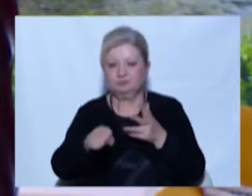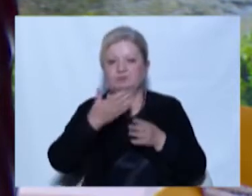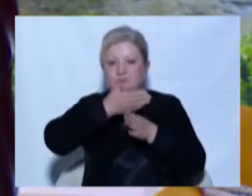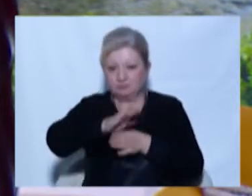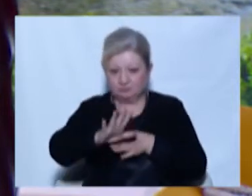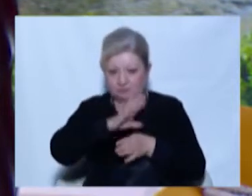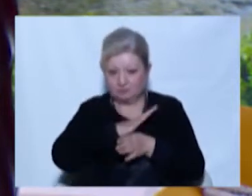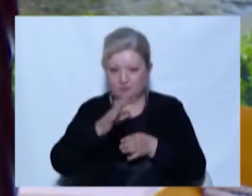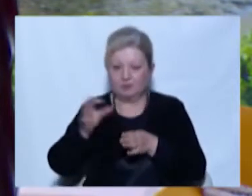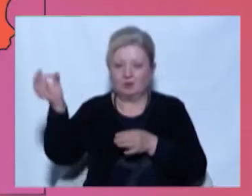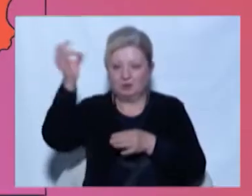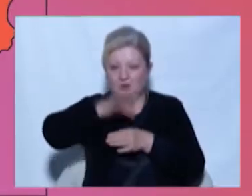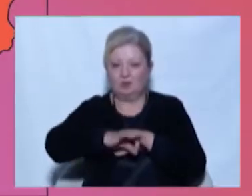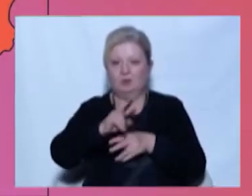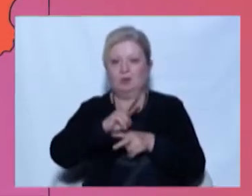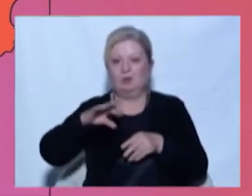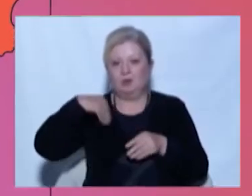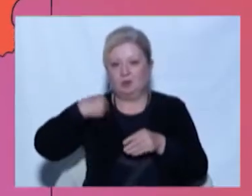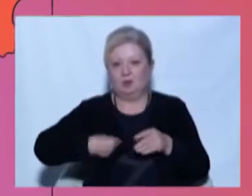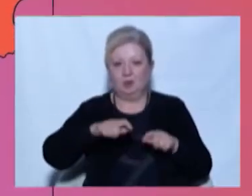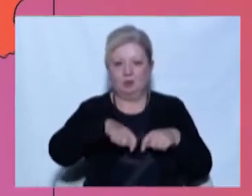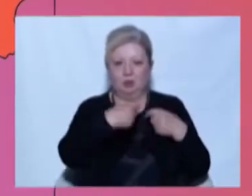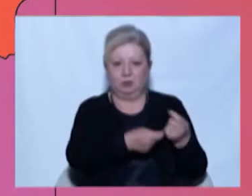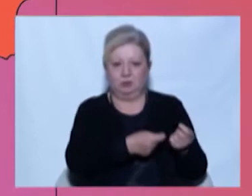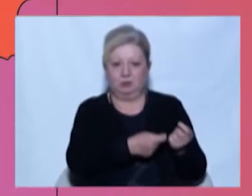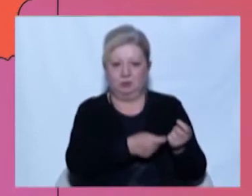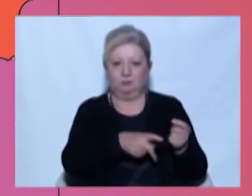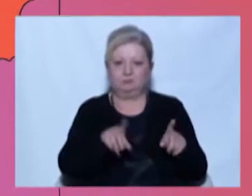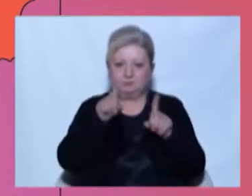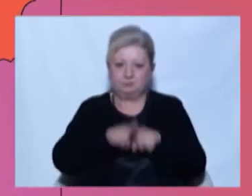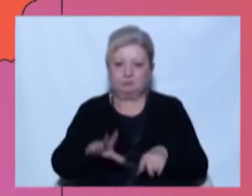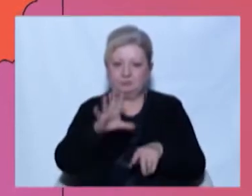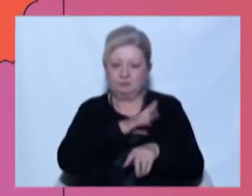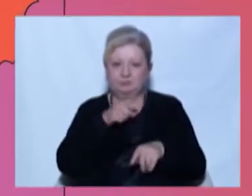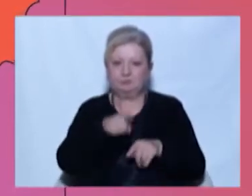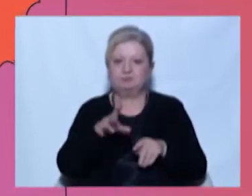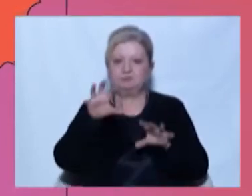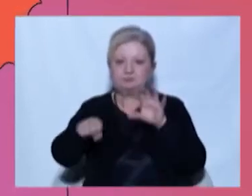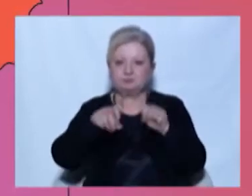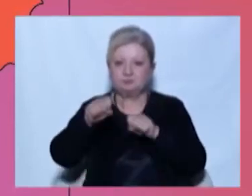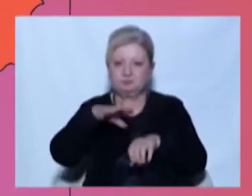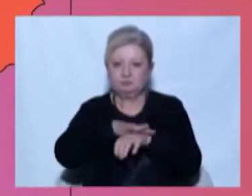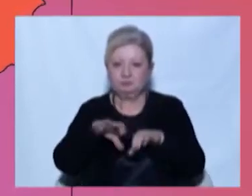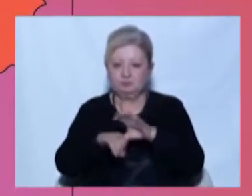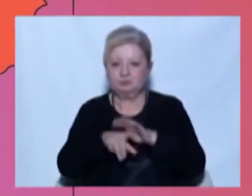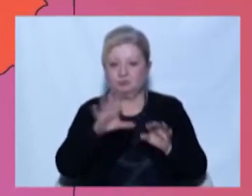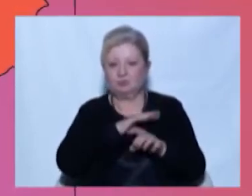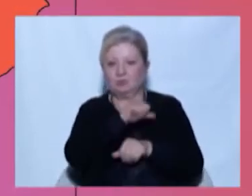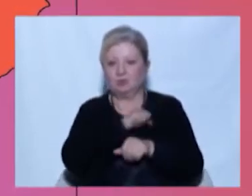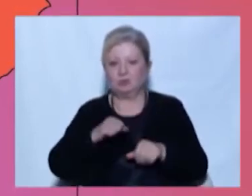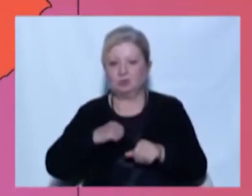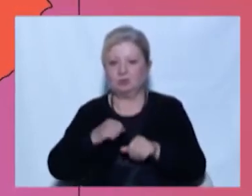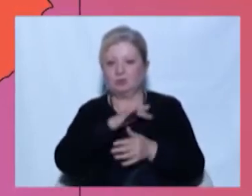გამოიყო დასავლეთში, რომელიც საფრანგეთს გადაეცა. ასევე სამ საოკუპაციო ზონად იყო თავიდან გაყოფილი თავად დედაქალაქი